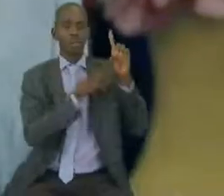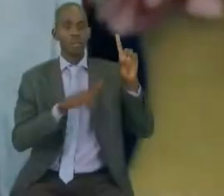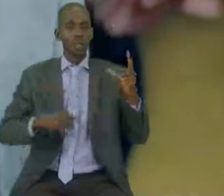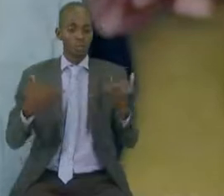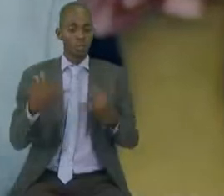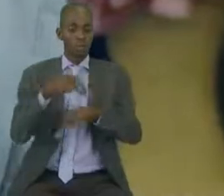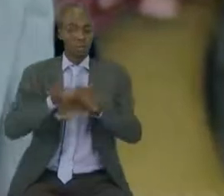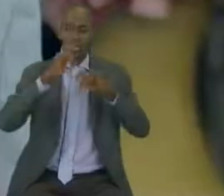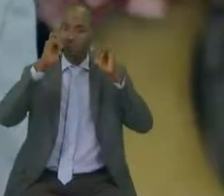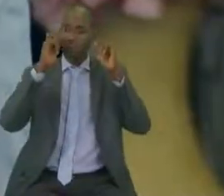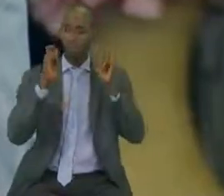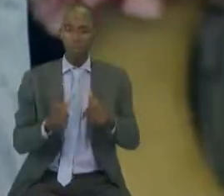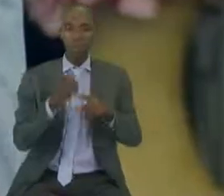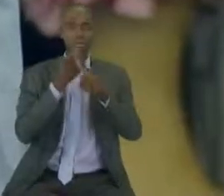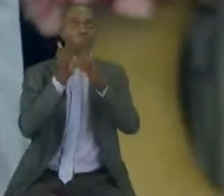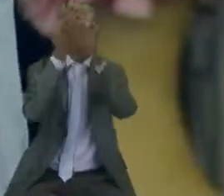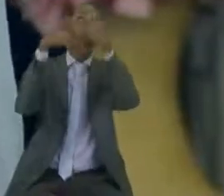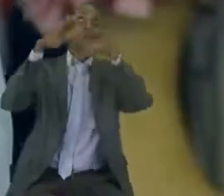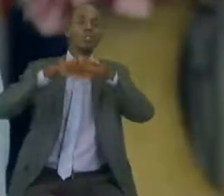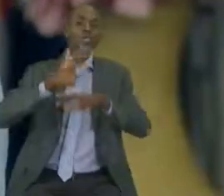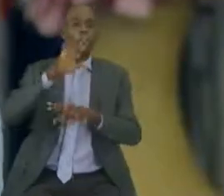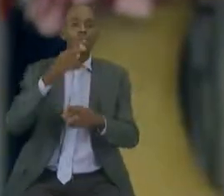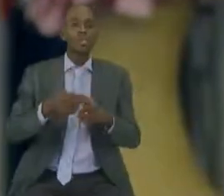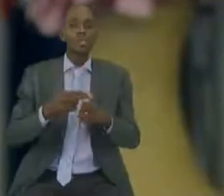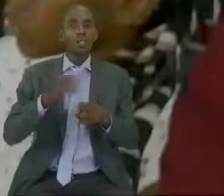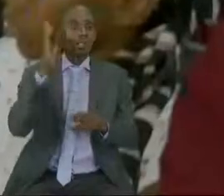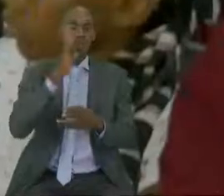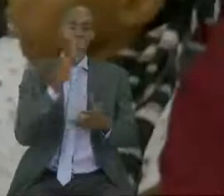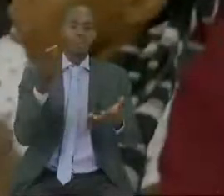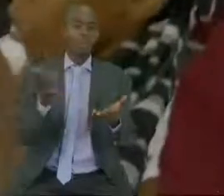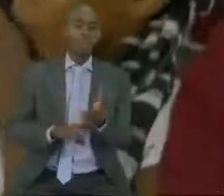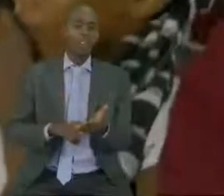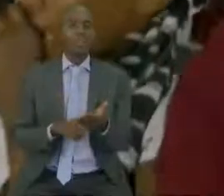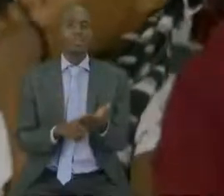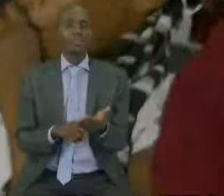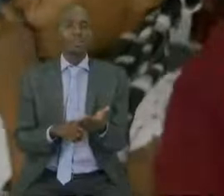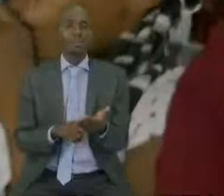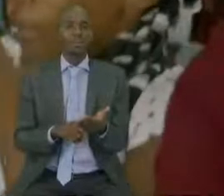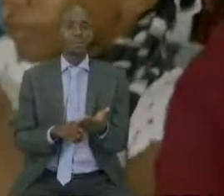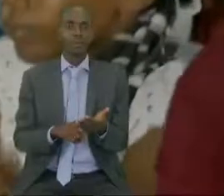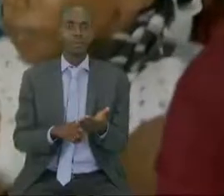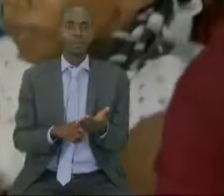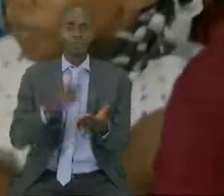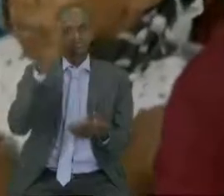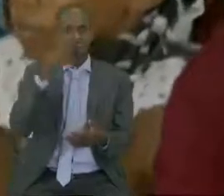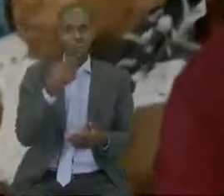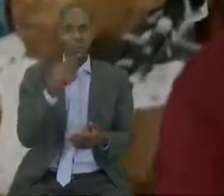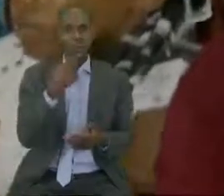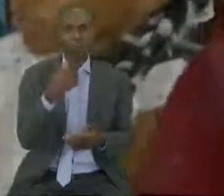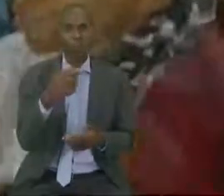soir. Immédiatement du ciel, ton nom sera enregistré. Où est-il